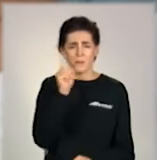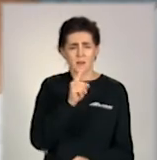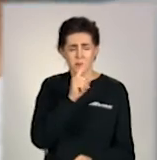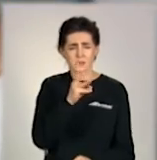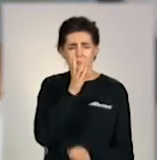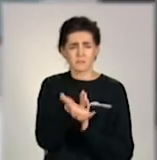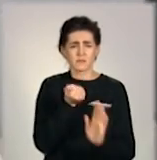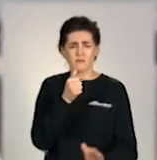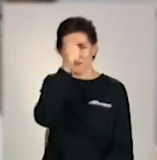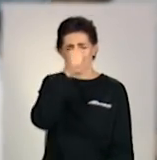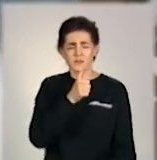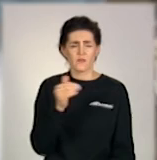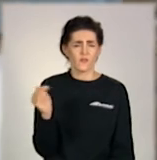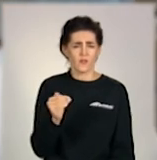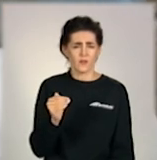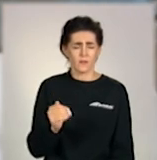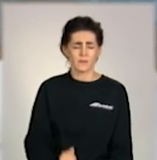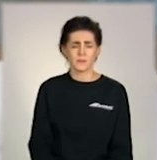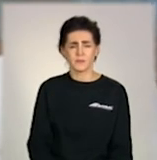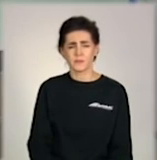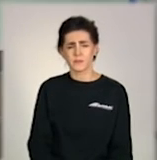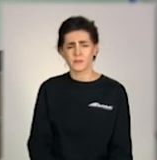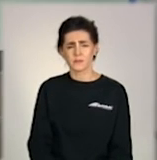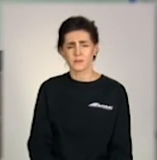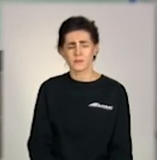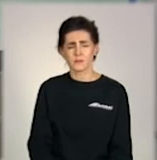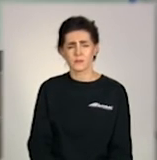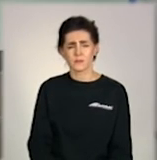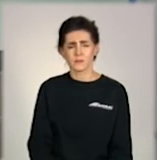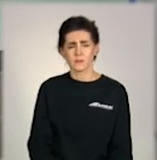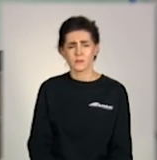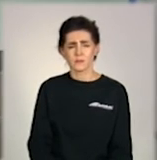мають отримати у лютому. Максим Чумак, Артем Карабицький, телеканал «Донбас».